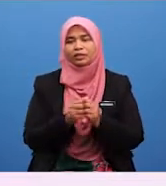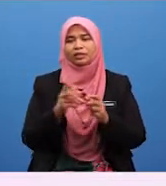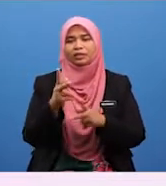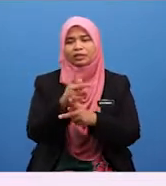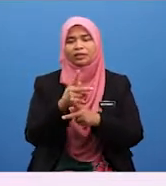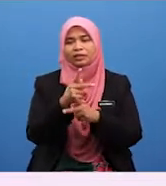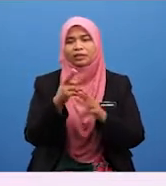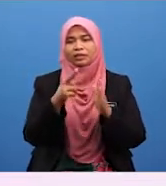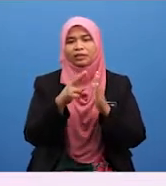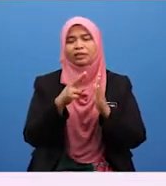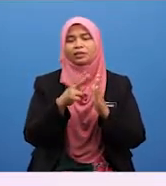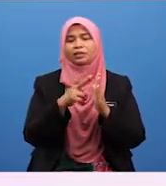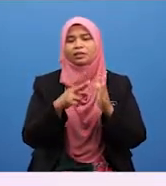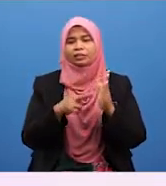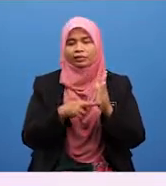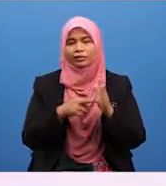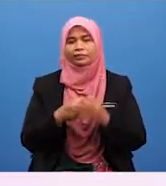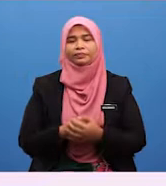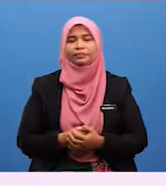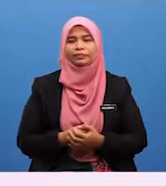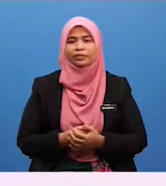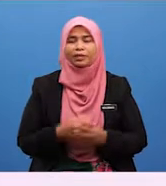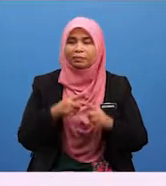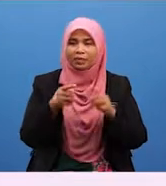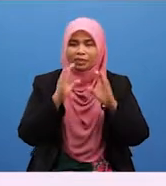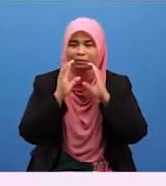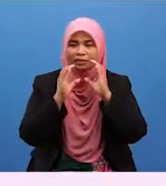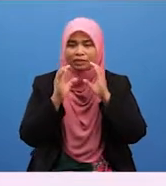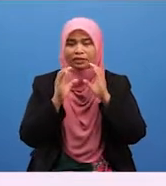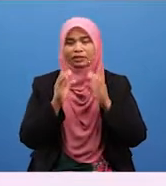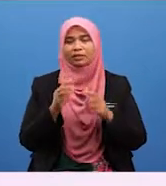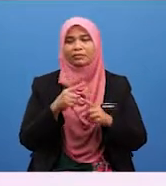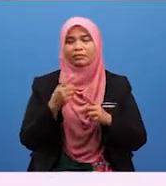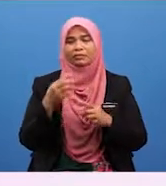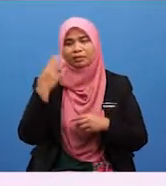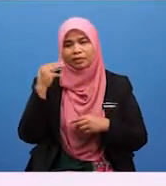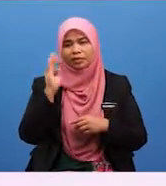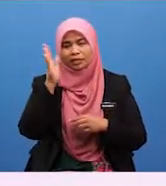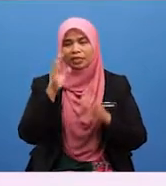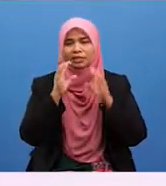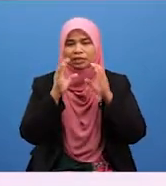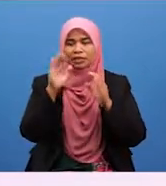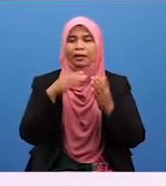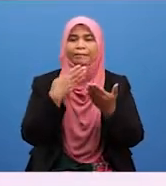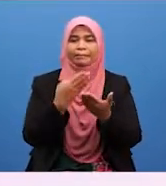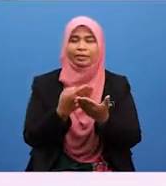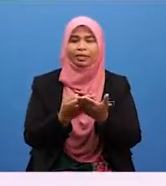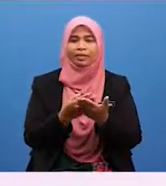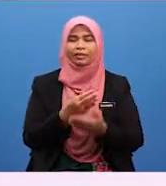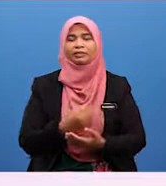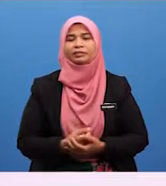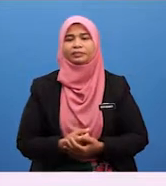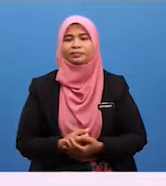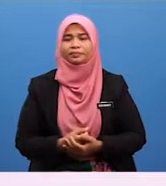dan sunatnya. Apabila berkata-kata, mereka akan berkata-kata yang baik dan merendahkan